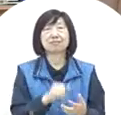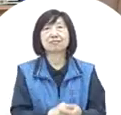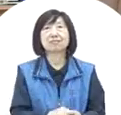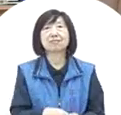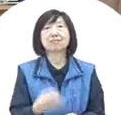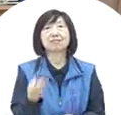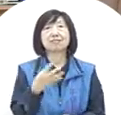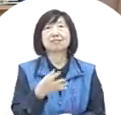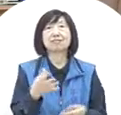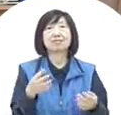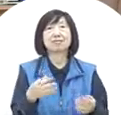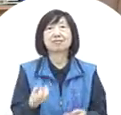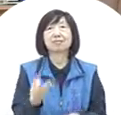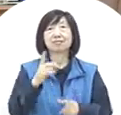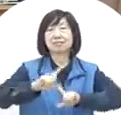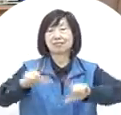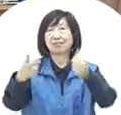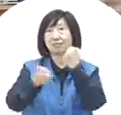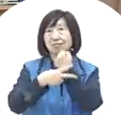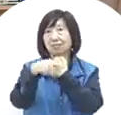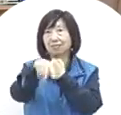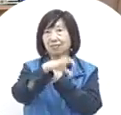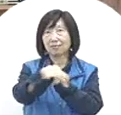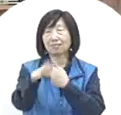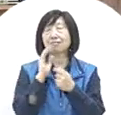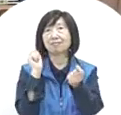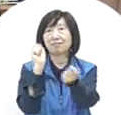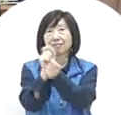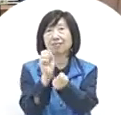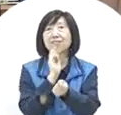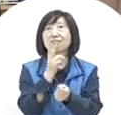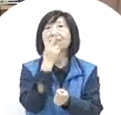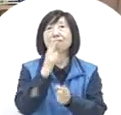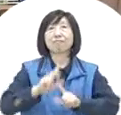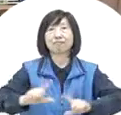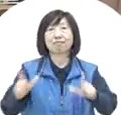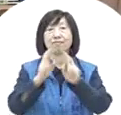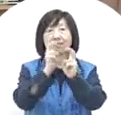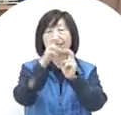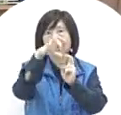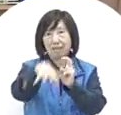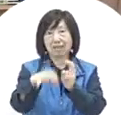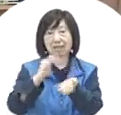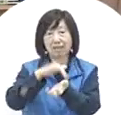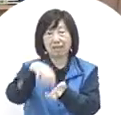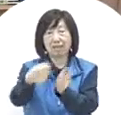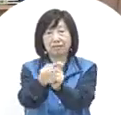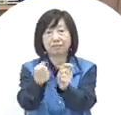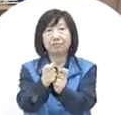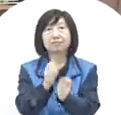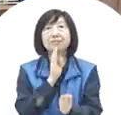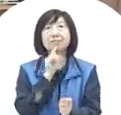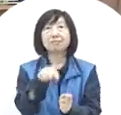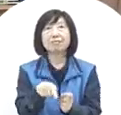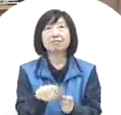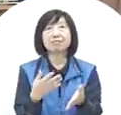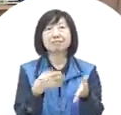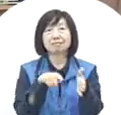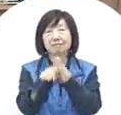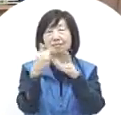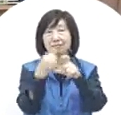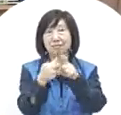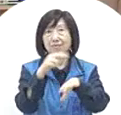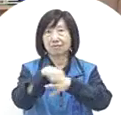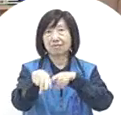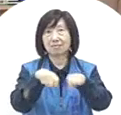东里的产专区哦，它是临近于我们的亚东医院捷运站跟亚东医院，其实相关产专区的规划，我们必须要